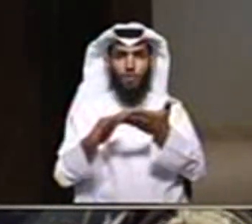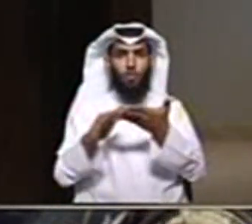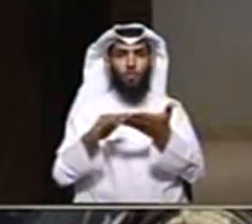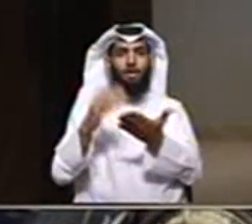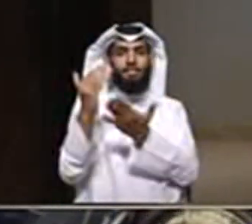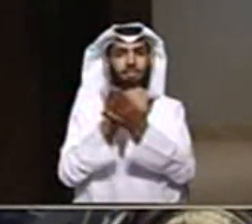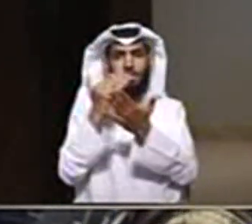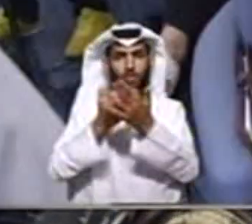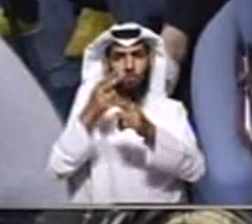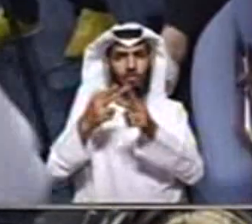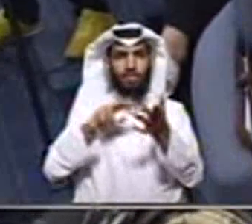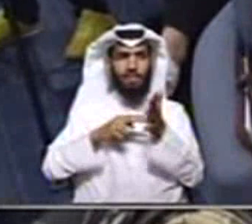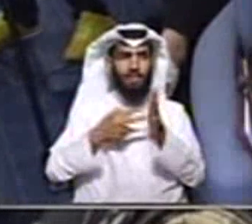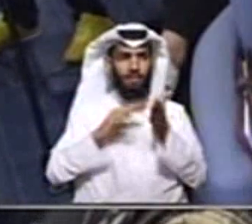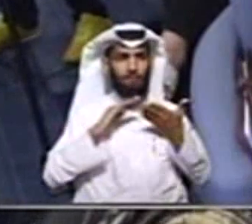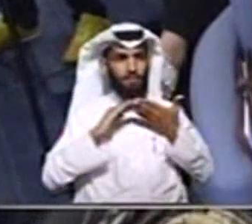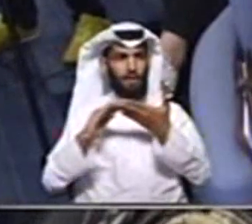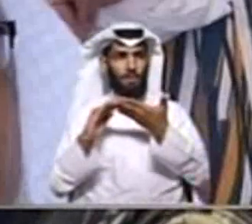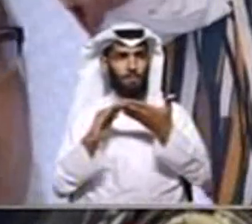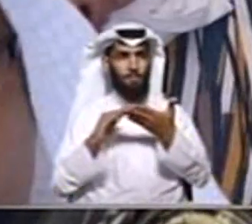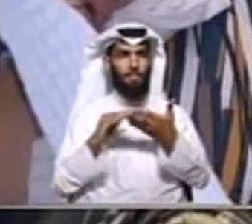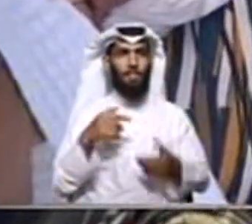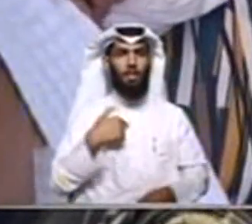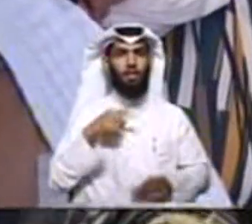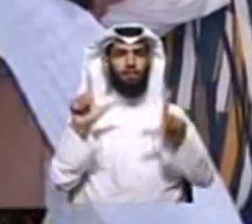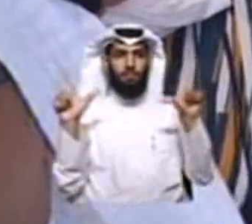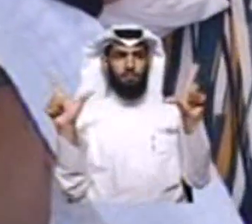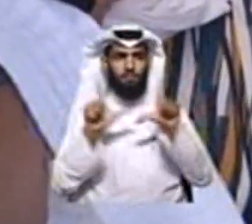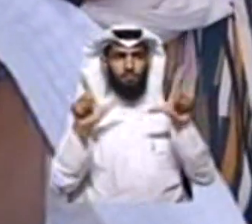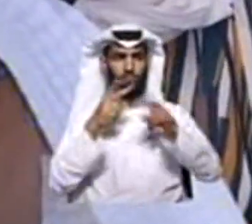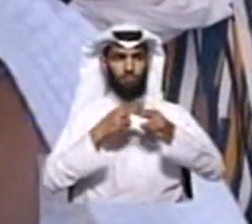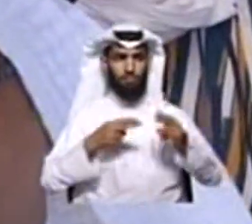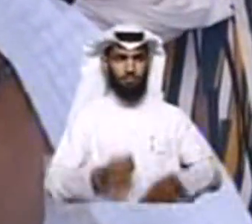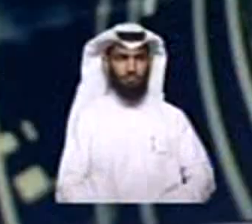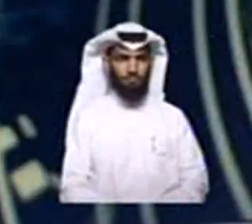الاقتصاد الكويتي. أسماء السعدني، تلفزيون دولة الكويت.